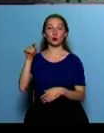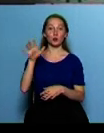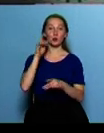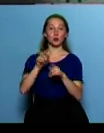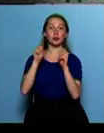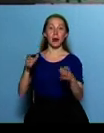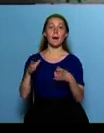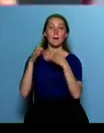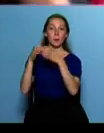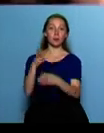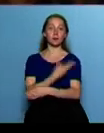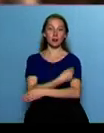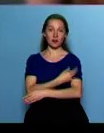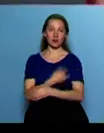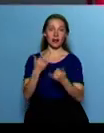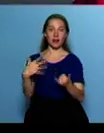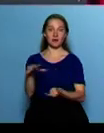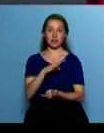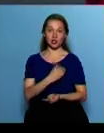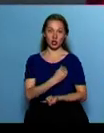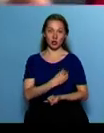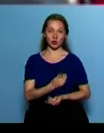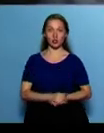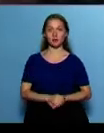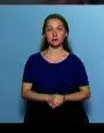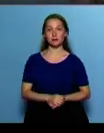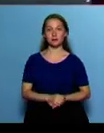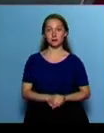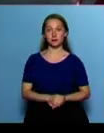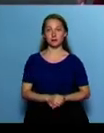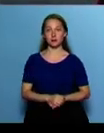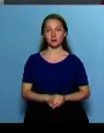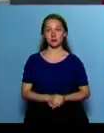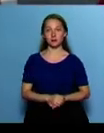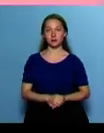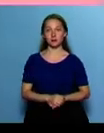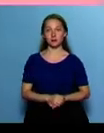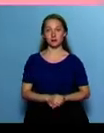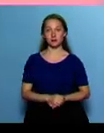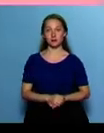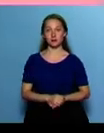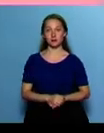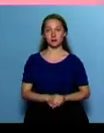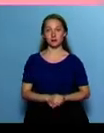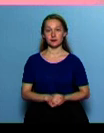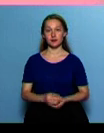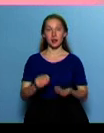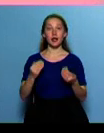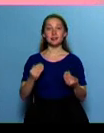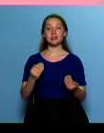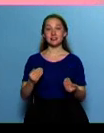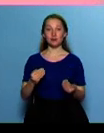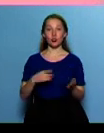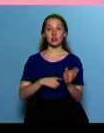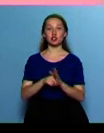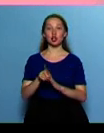специальный мобильный комплекс. Оксана Худякова, Альбина Валикжанина, Андрей Бусыгин, телеканал «Моя Удмуртия». Сегодня началось